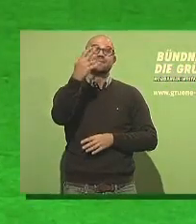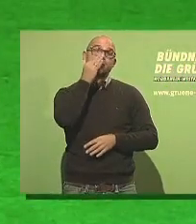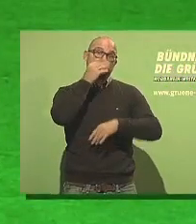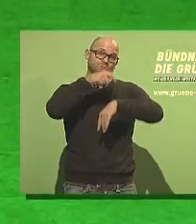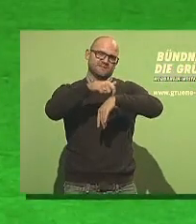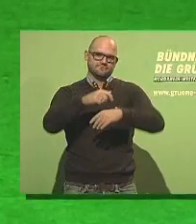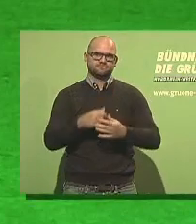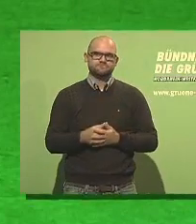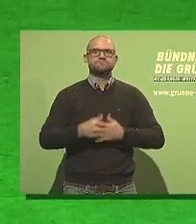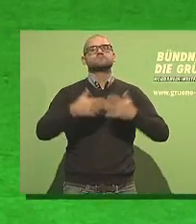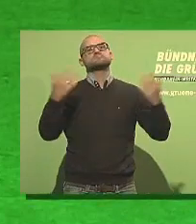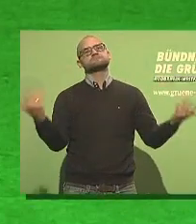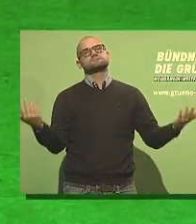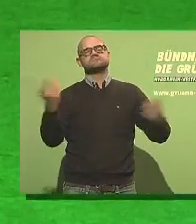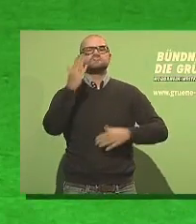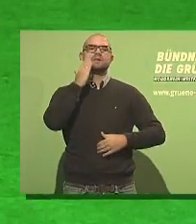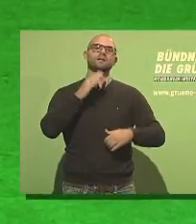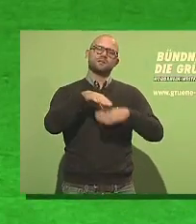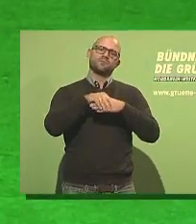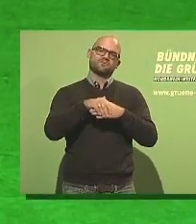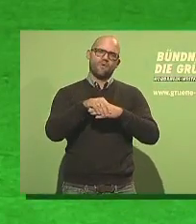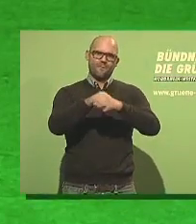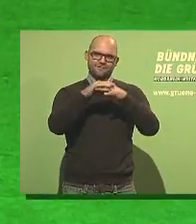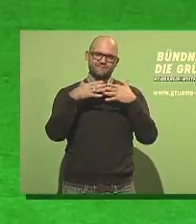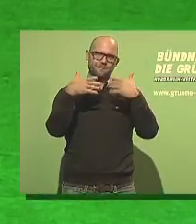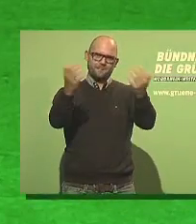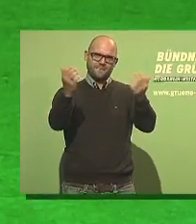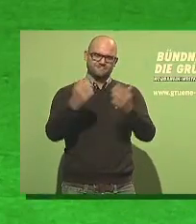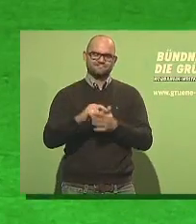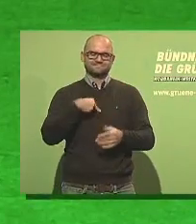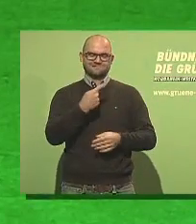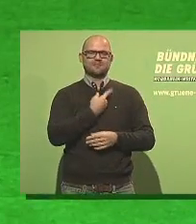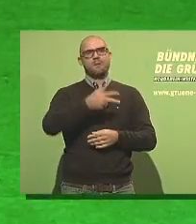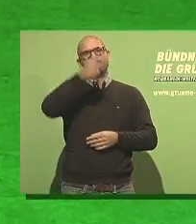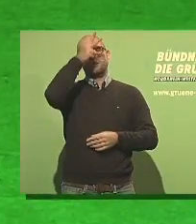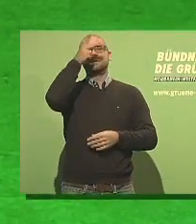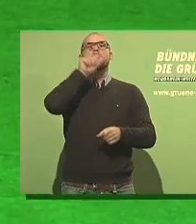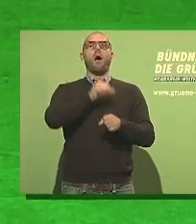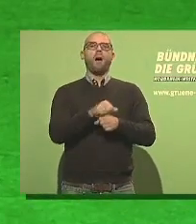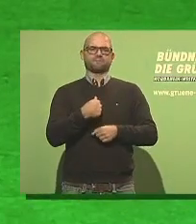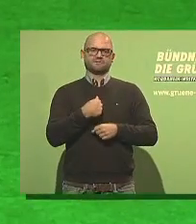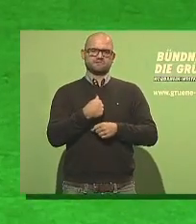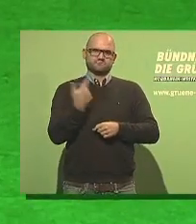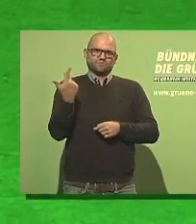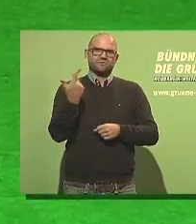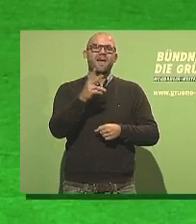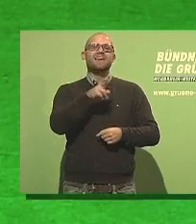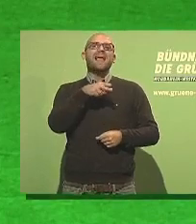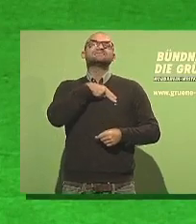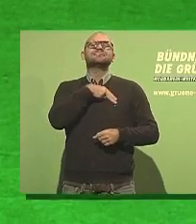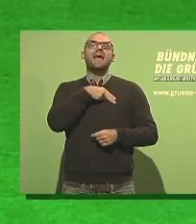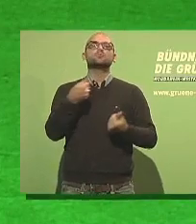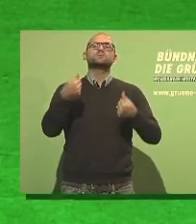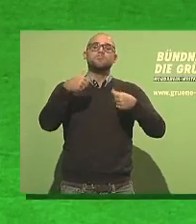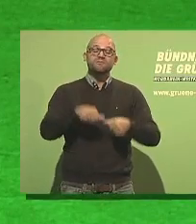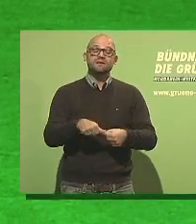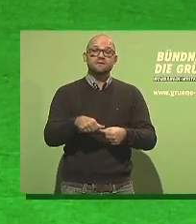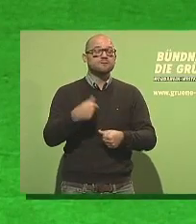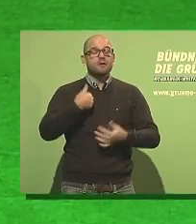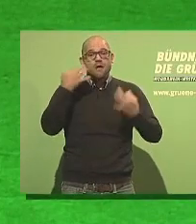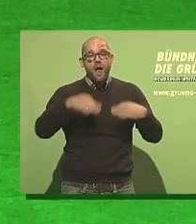Ja, liebe Freundinnen und Freunde, ich als Polizeibeamte und die Kennzeichnungspflicht für Polizeibeamte, ja, das ist doch eine Selbstverständlichkeit, dass wir